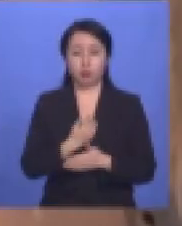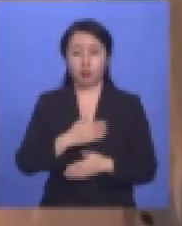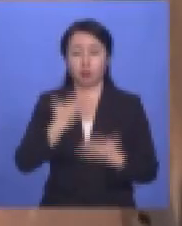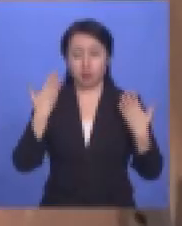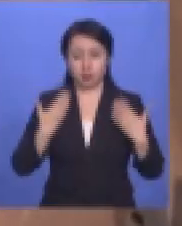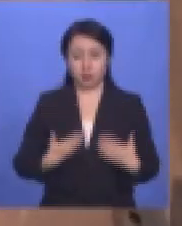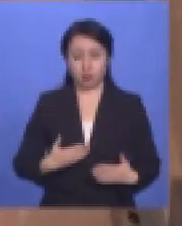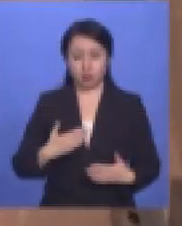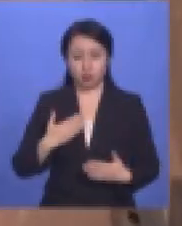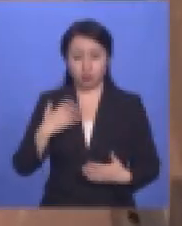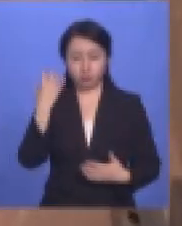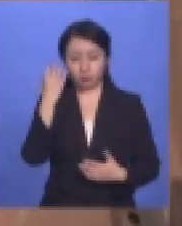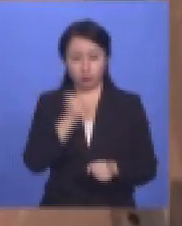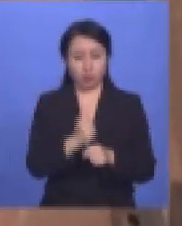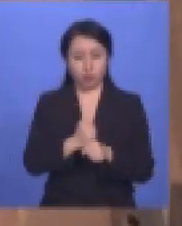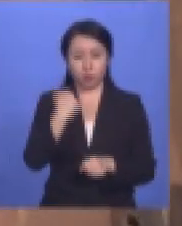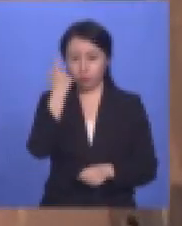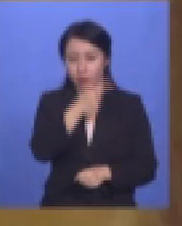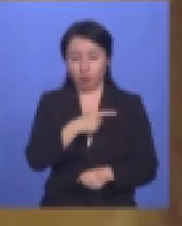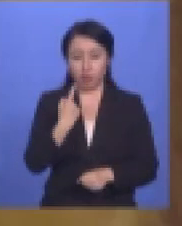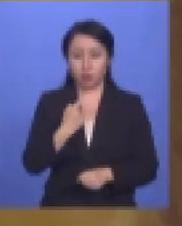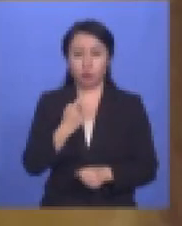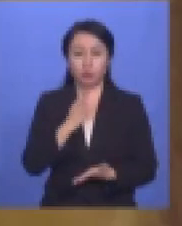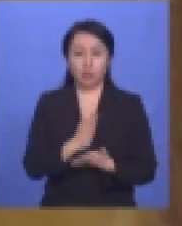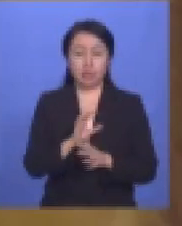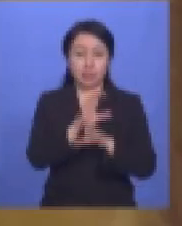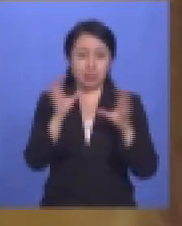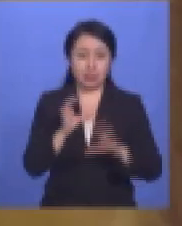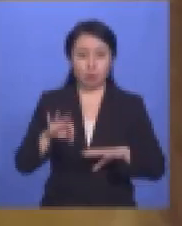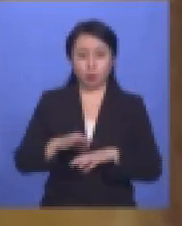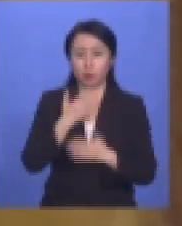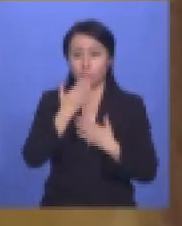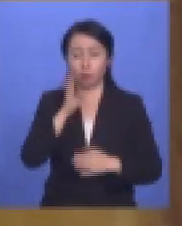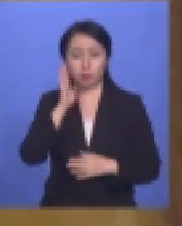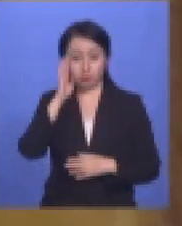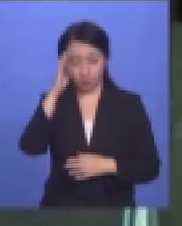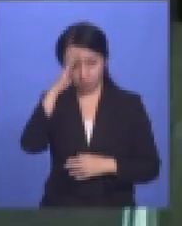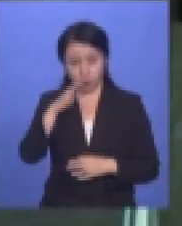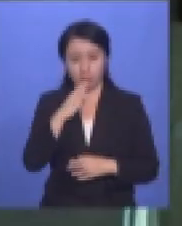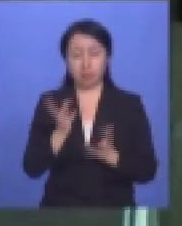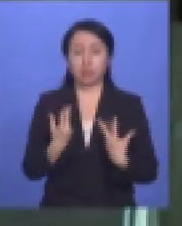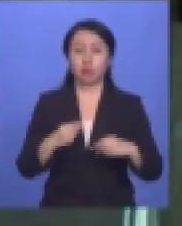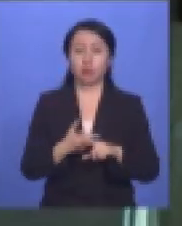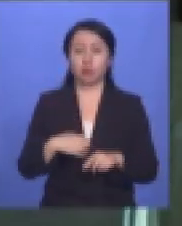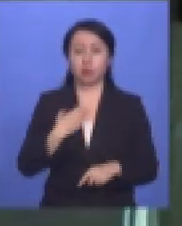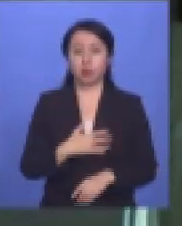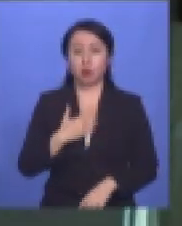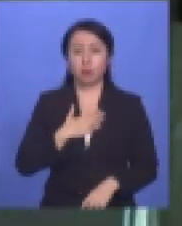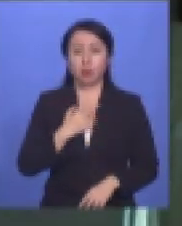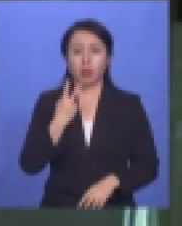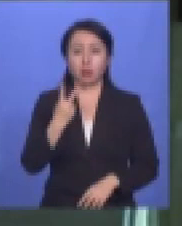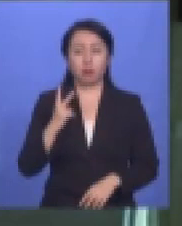внешней суровостью скрывается заботливый муж и любящий отец, семья для которого превыше всего. У меня две дочери и